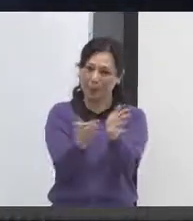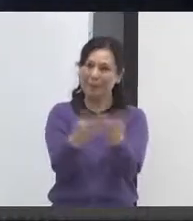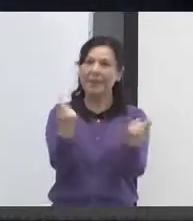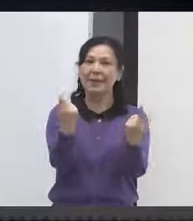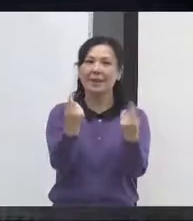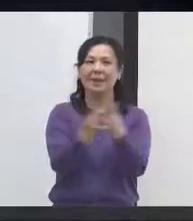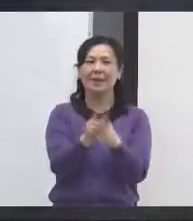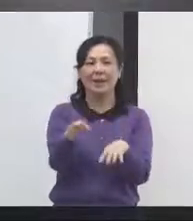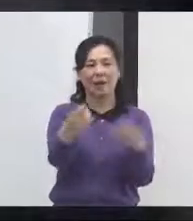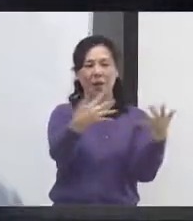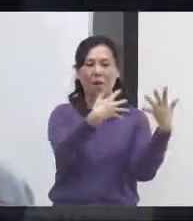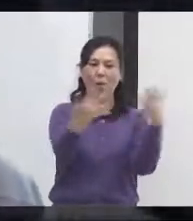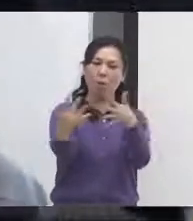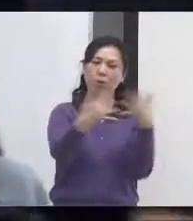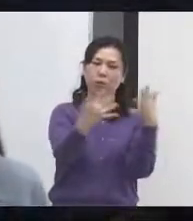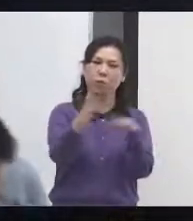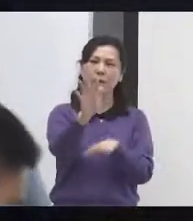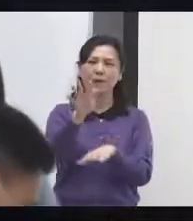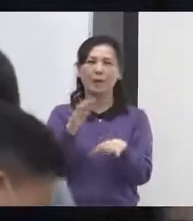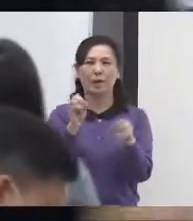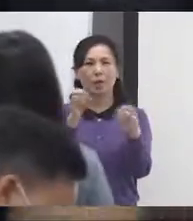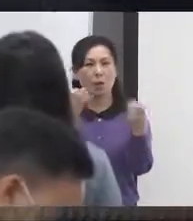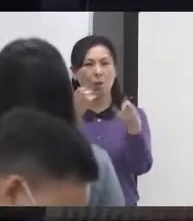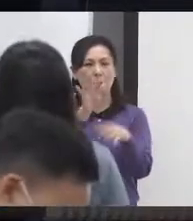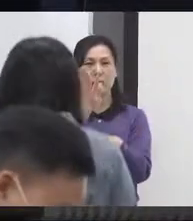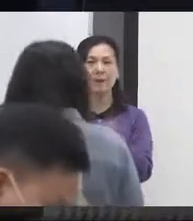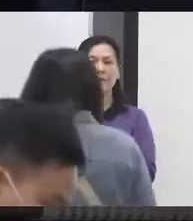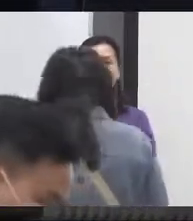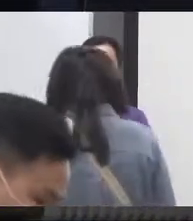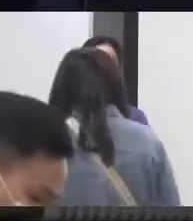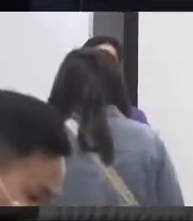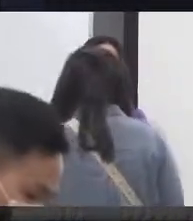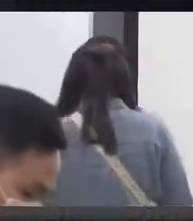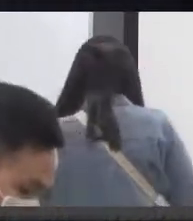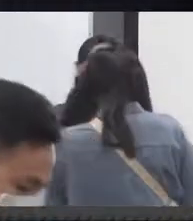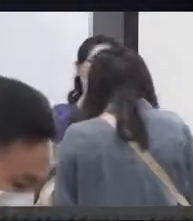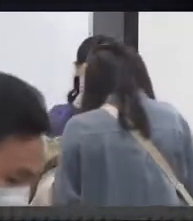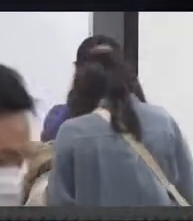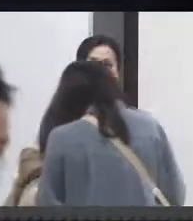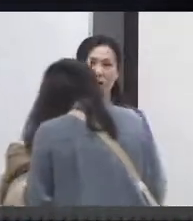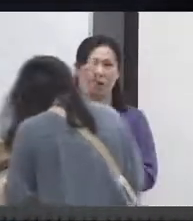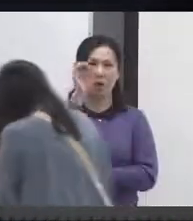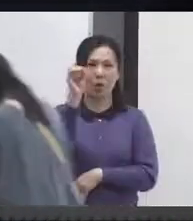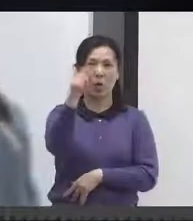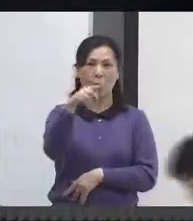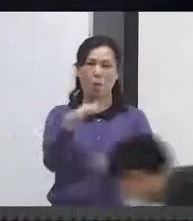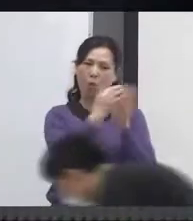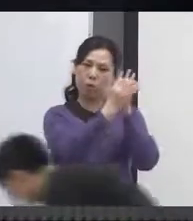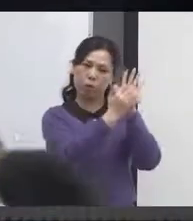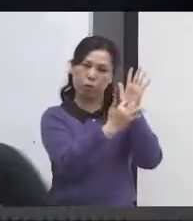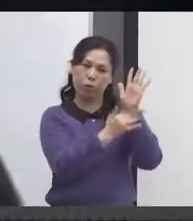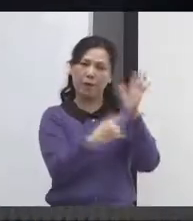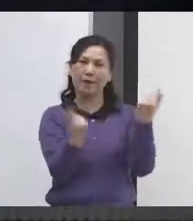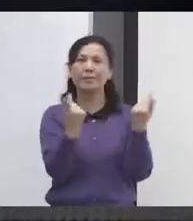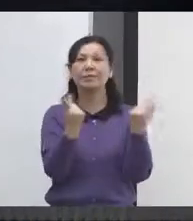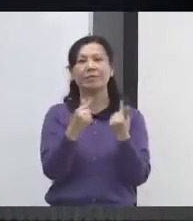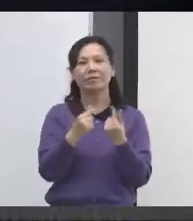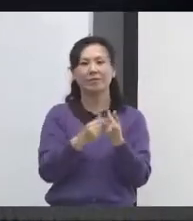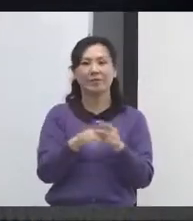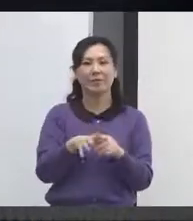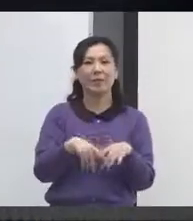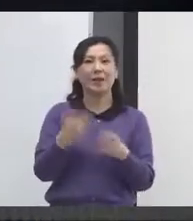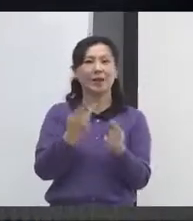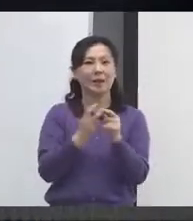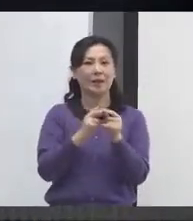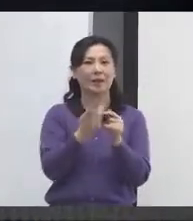讨论，那所以就是如果有任何问题随时在过程中都可以留在 Slido 上面，那我们等一下会用类似刚刚上半场的模式去